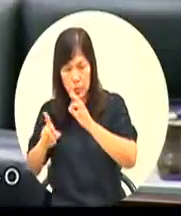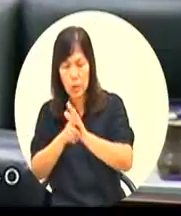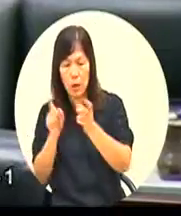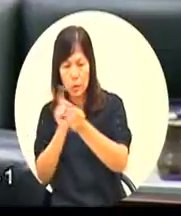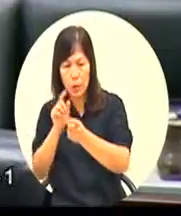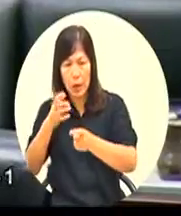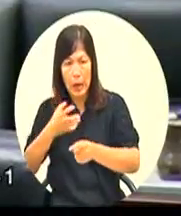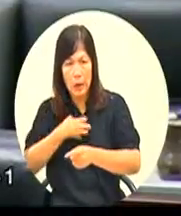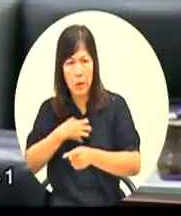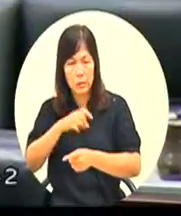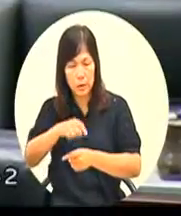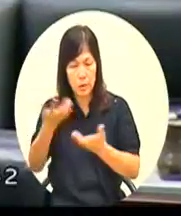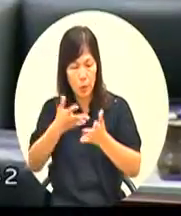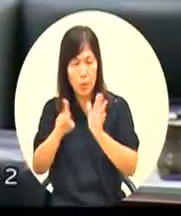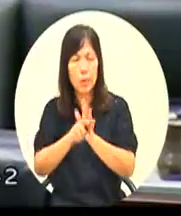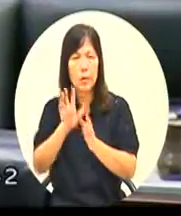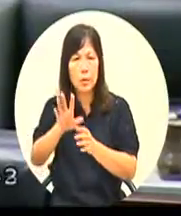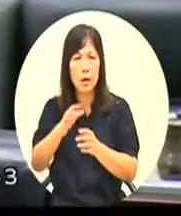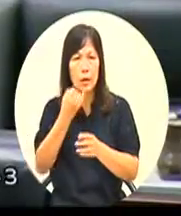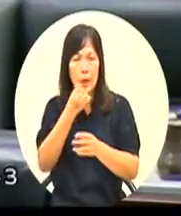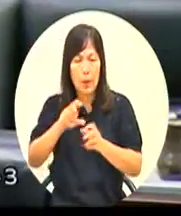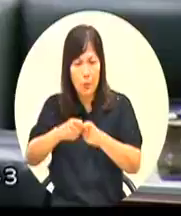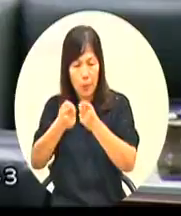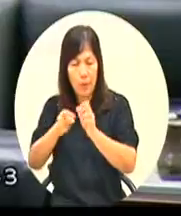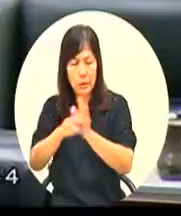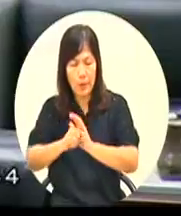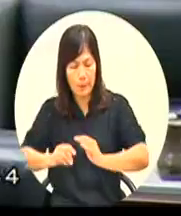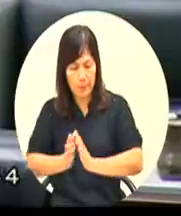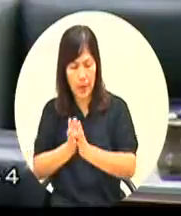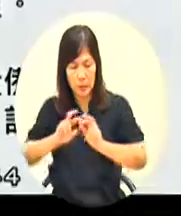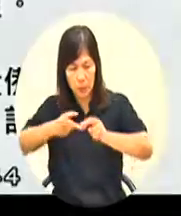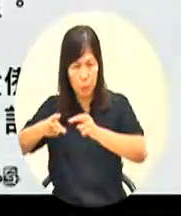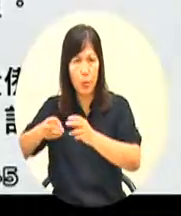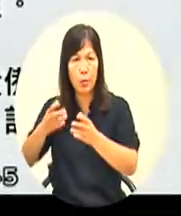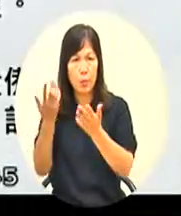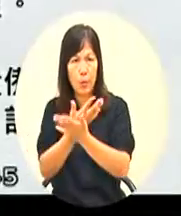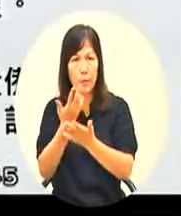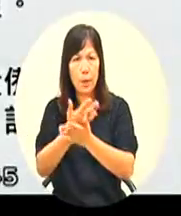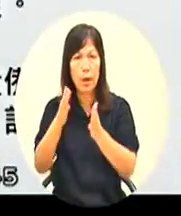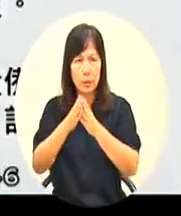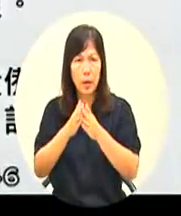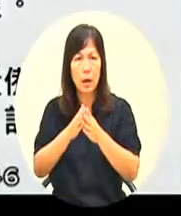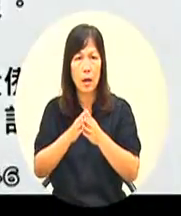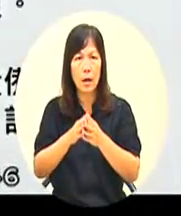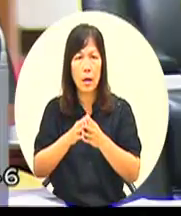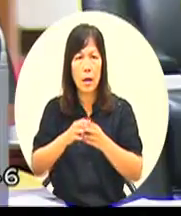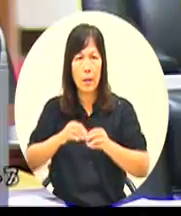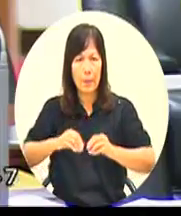有破损的这个，立即马上去做一个修复，把它修